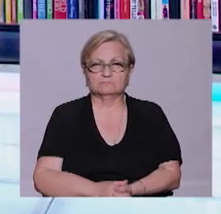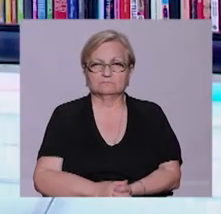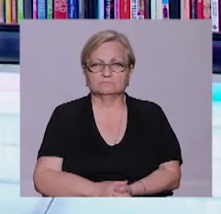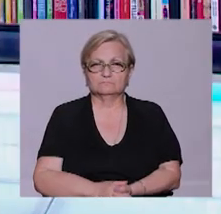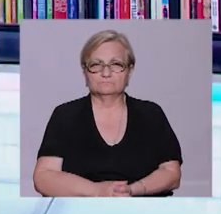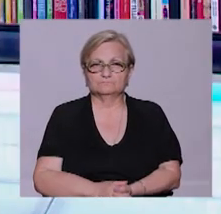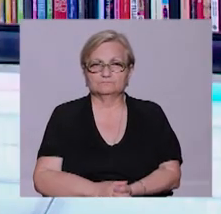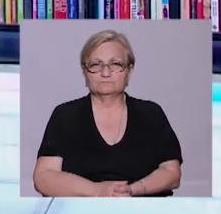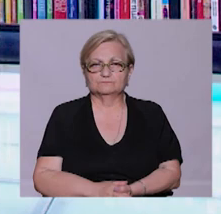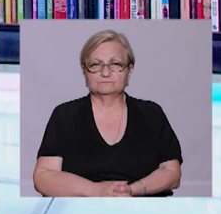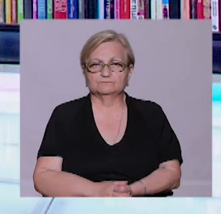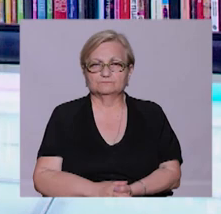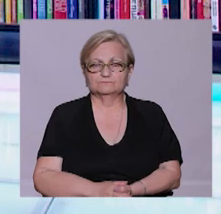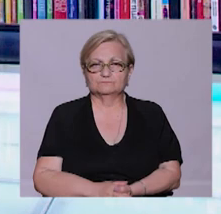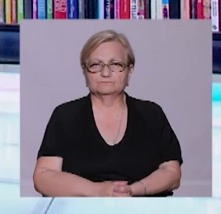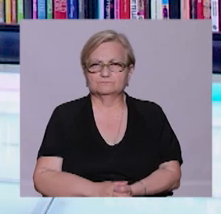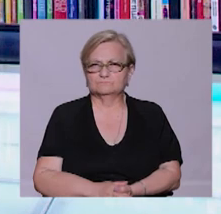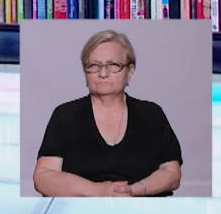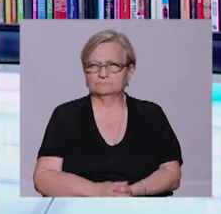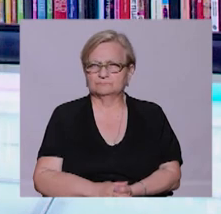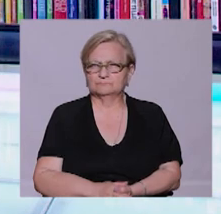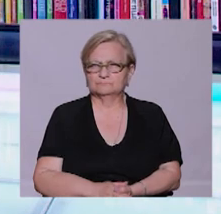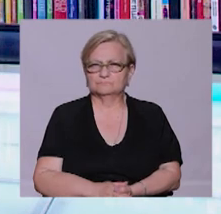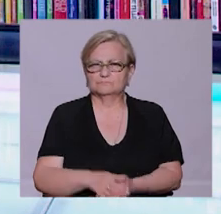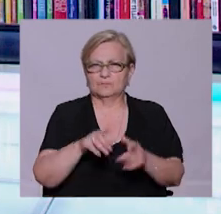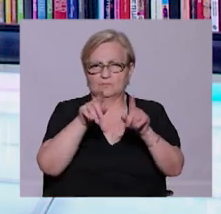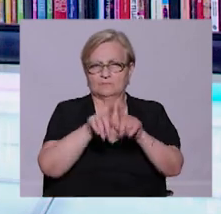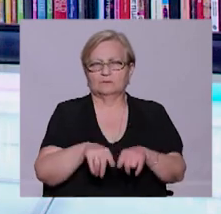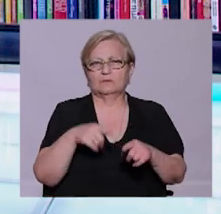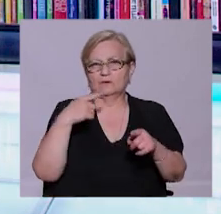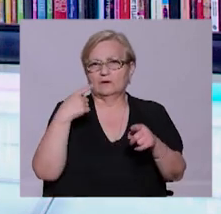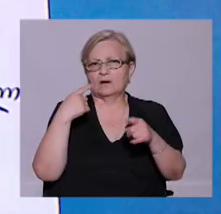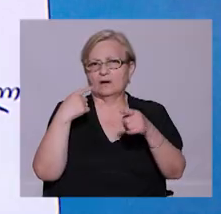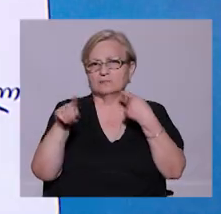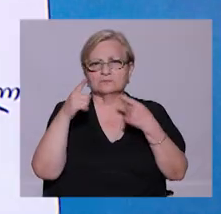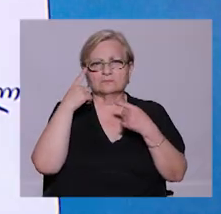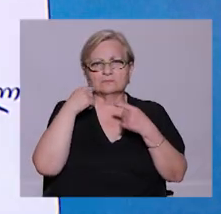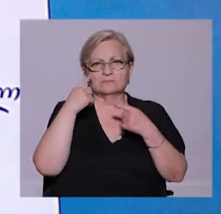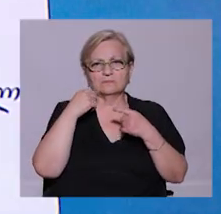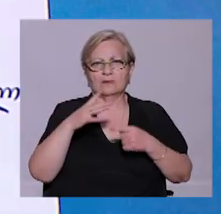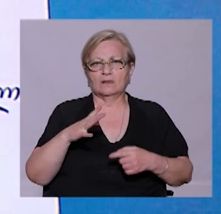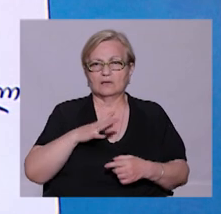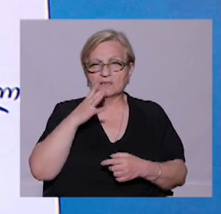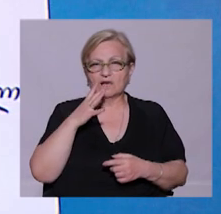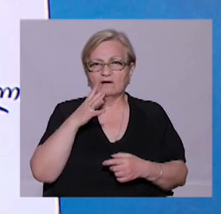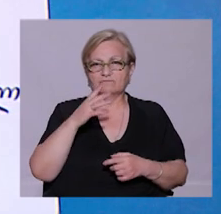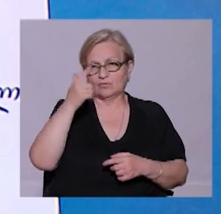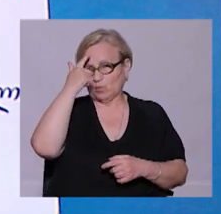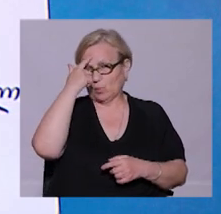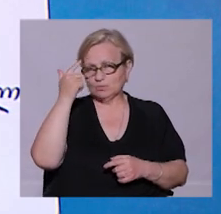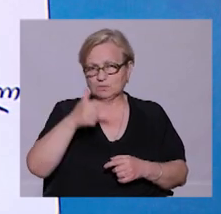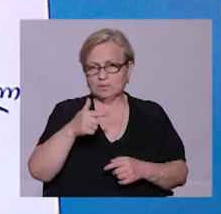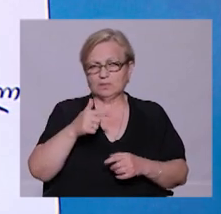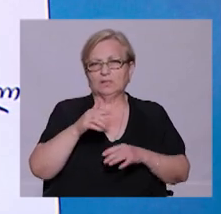და ნახოთ. აქვე განსხვავებული ფერით მოცემული მაქვს წინა დადება. იყავი გონიერი და გულუხვი.